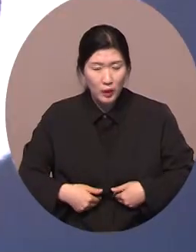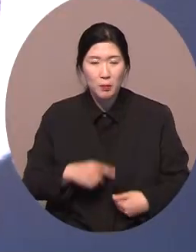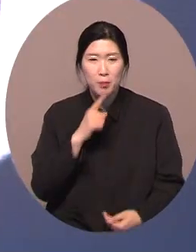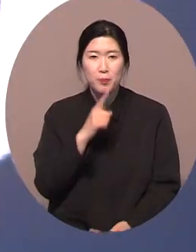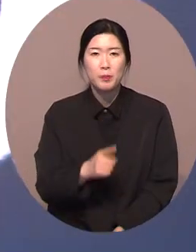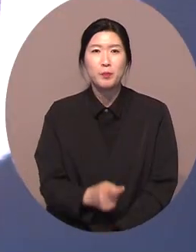왔습니다